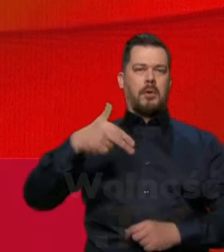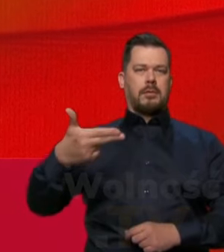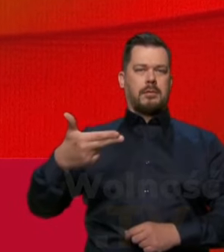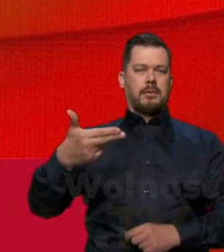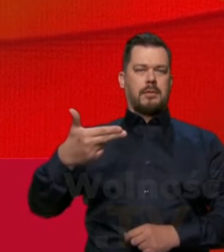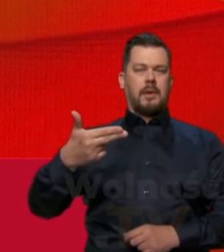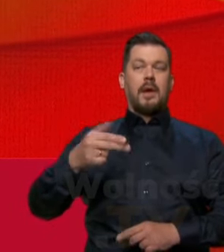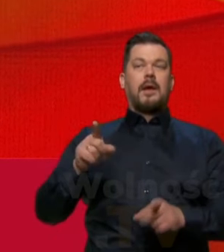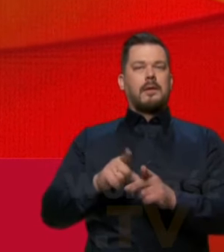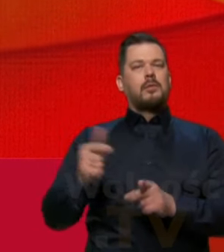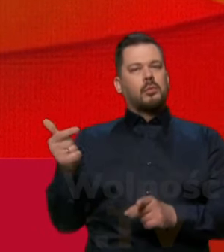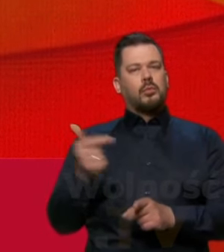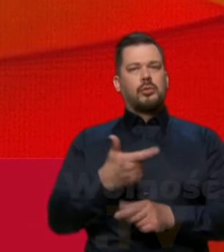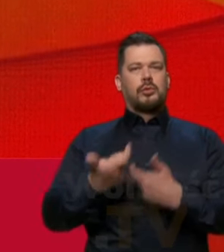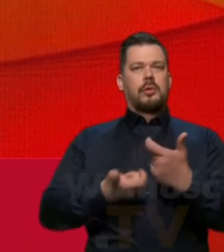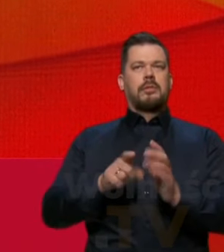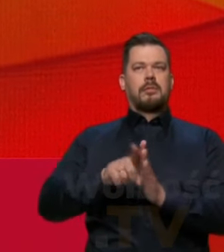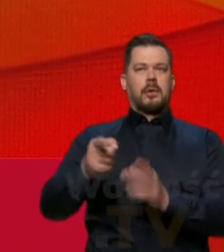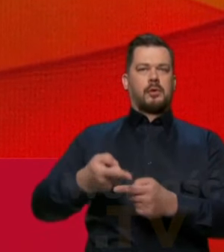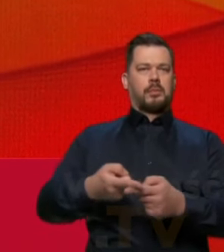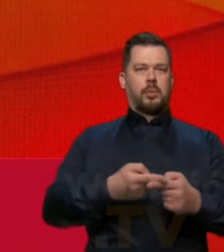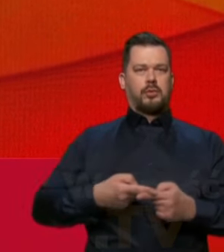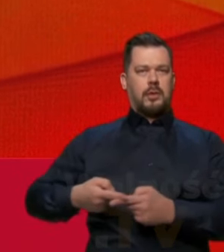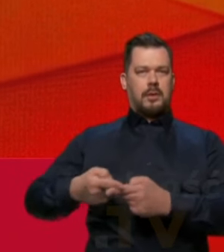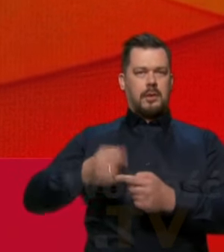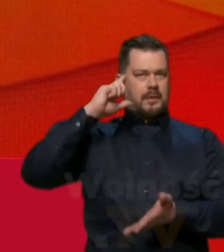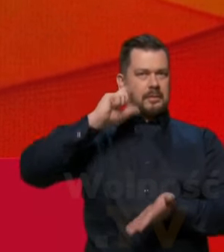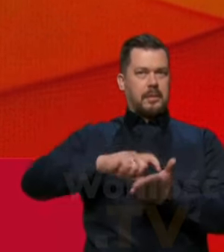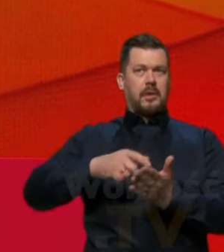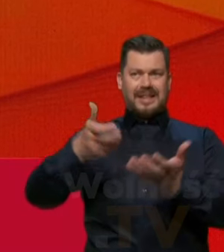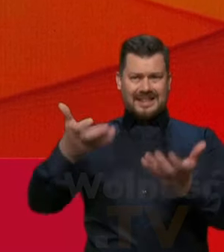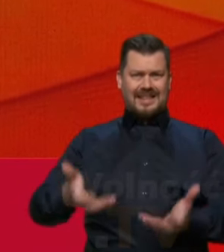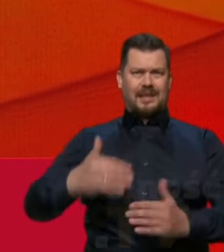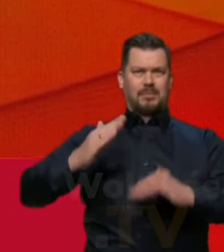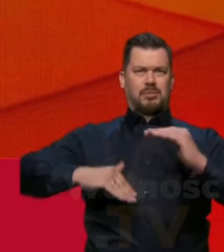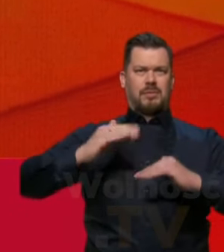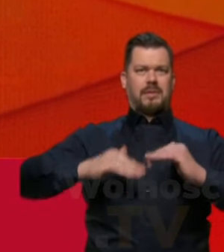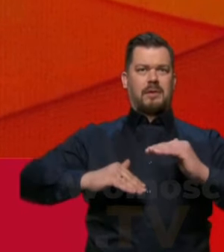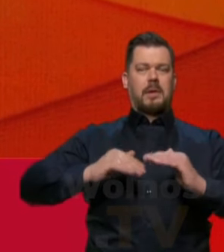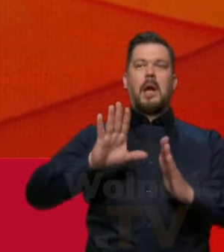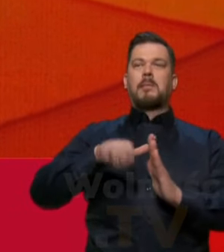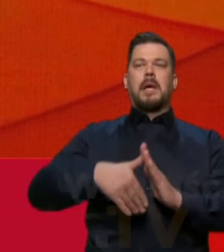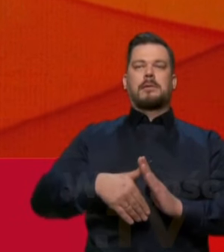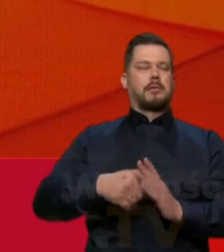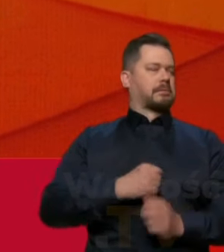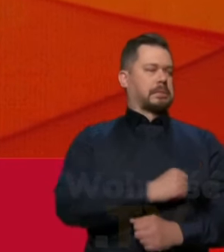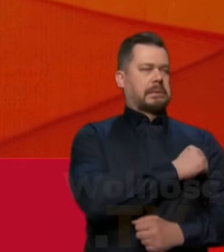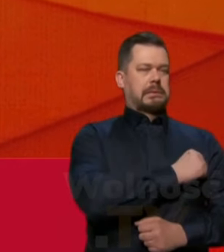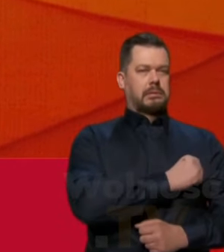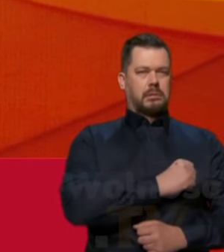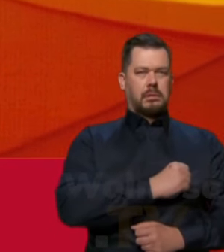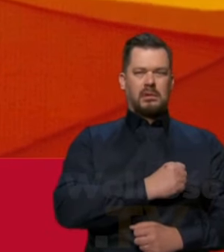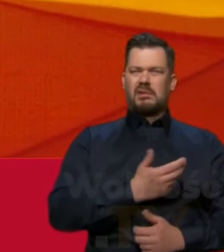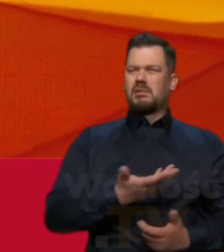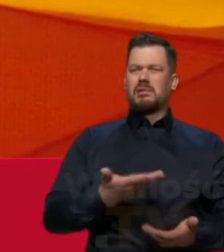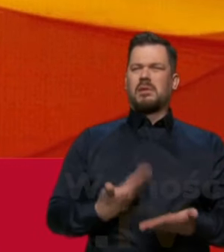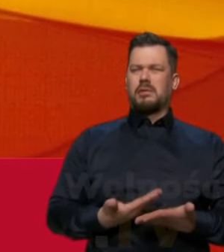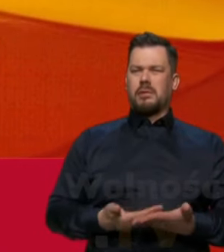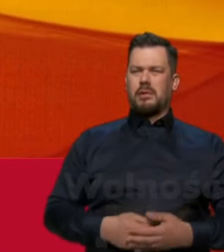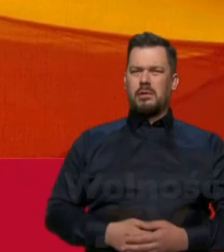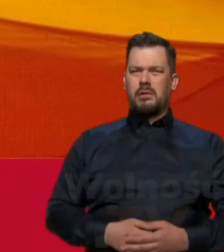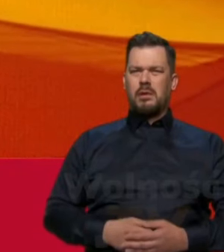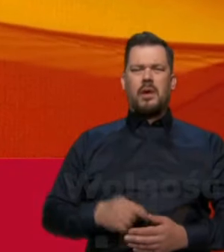musimy wprowadzić programy dla spółdzielni mieszkaniowych, które chcą budować mieszkania, a obecnie miasto jest odwrócone od nich plecami. Musimy